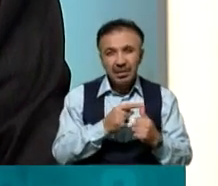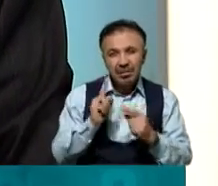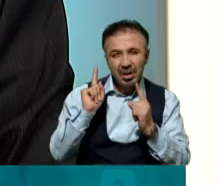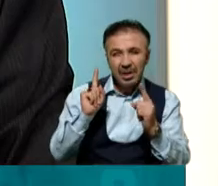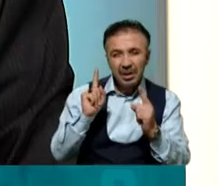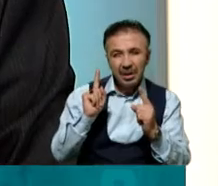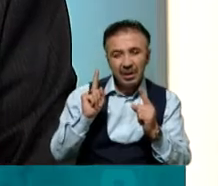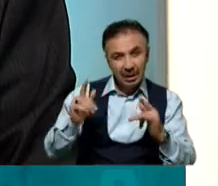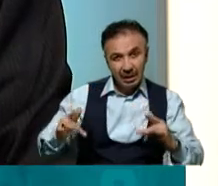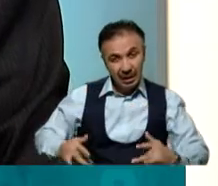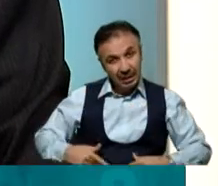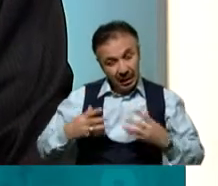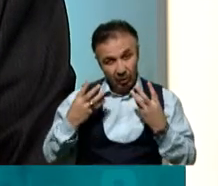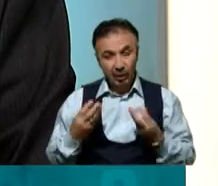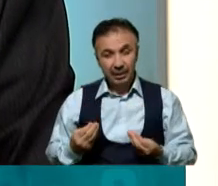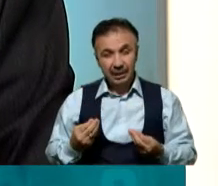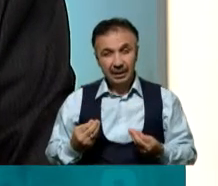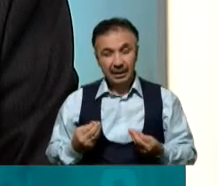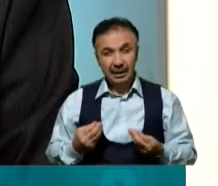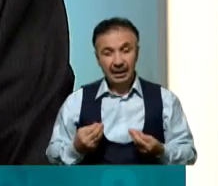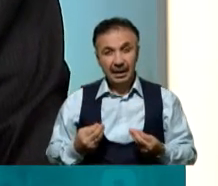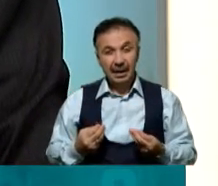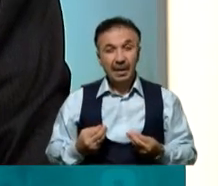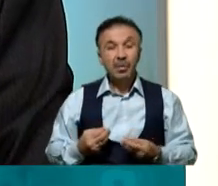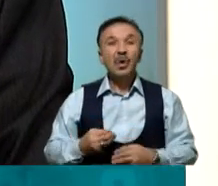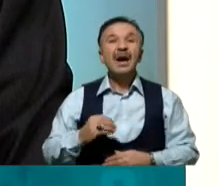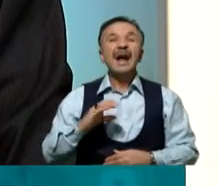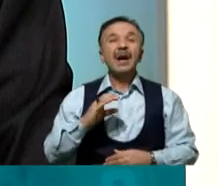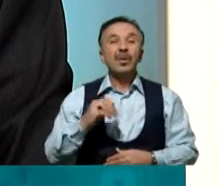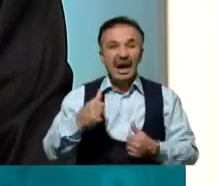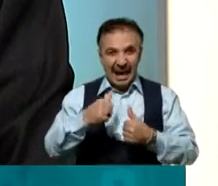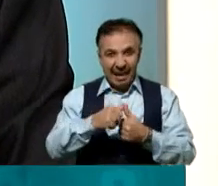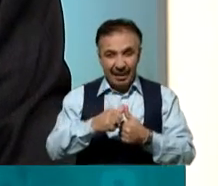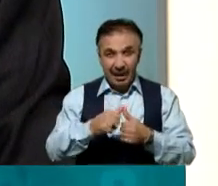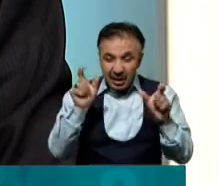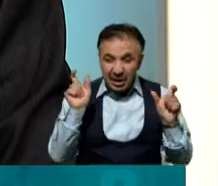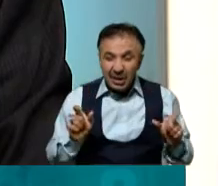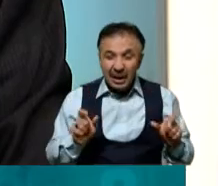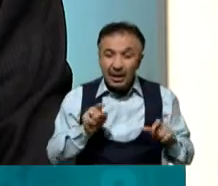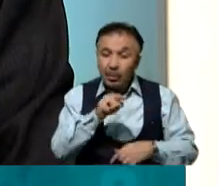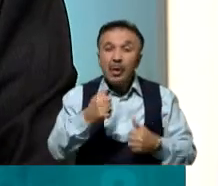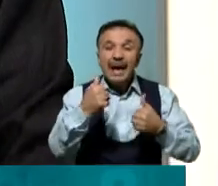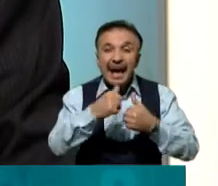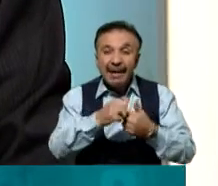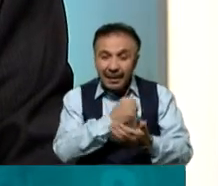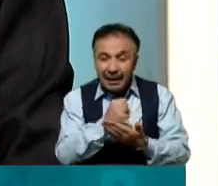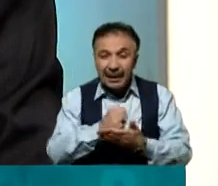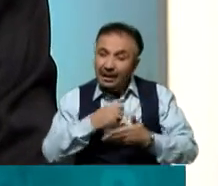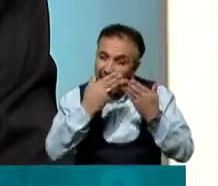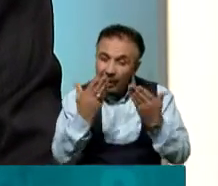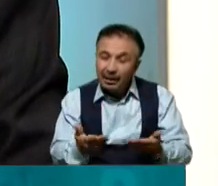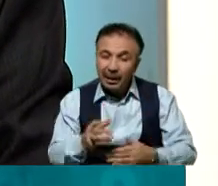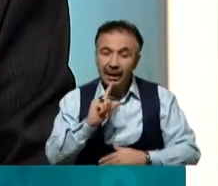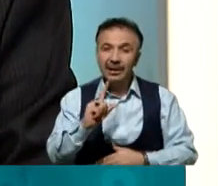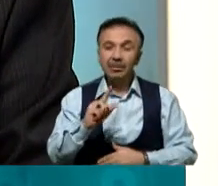Yani evlenecek şahısların bu evliliği kabul etmeleri, bu evliliği rızalarını nasıl